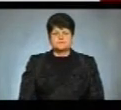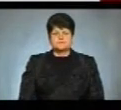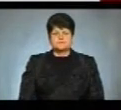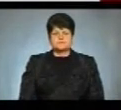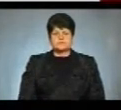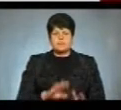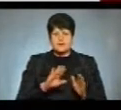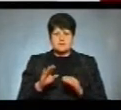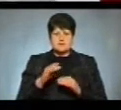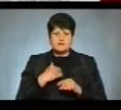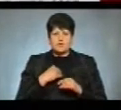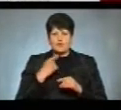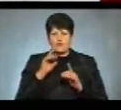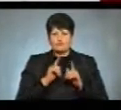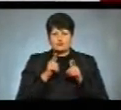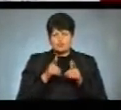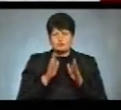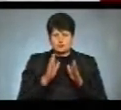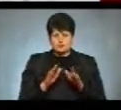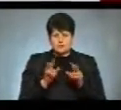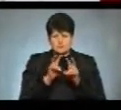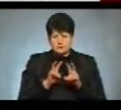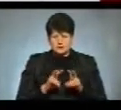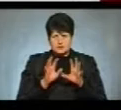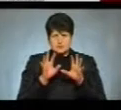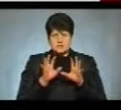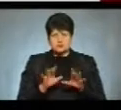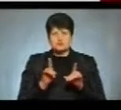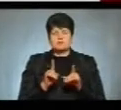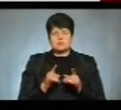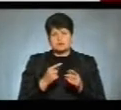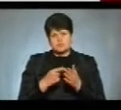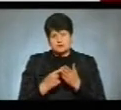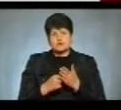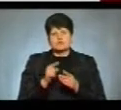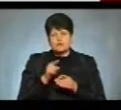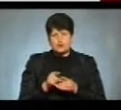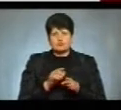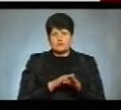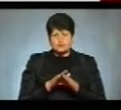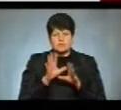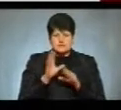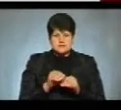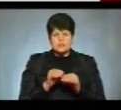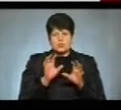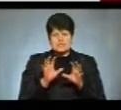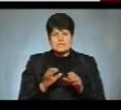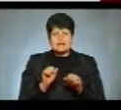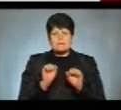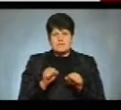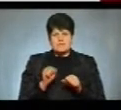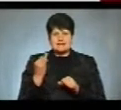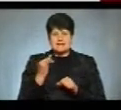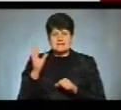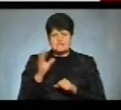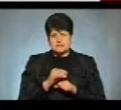Після мого вступу на посаду президента буде зроблений ретельний аналіз цього закону, щоб пересвідчитися, що в ньому дотримані всі конституційні права та інтереси всіх